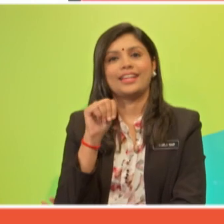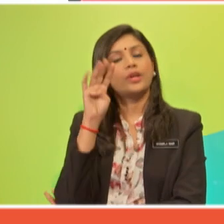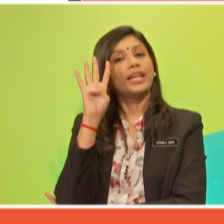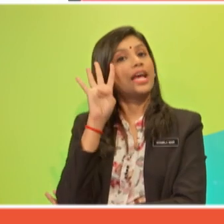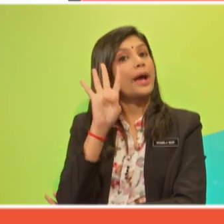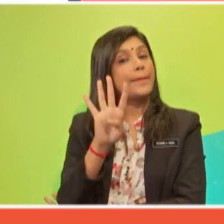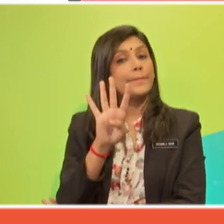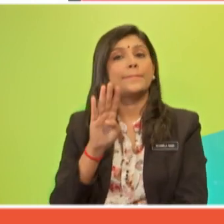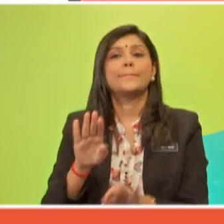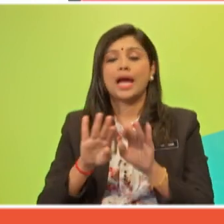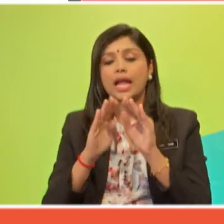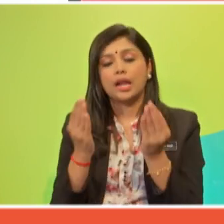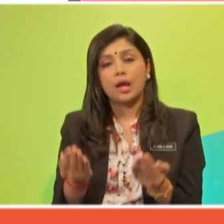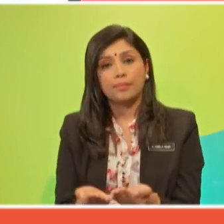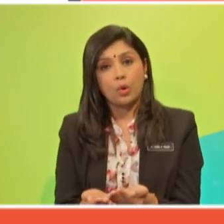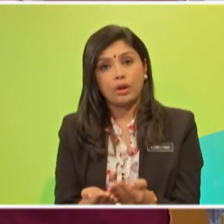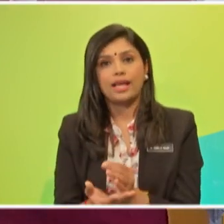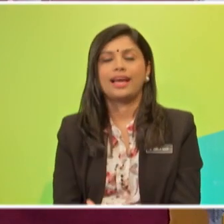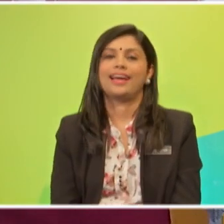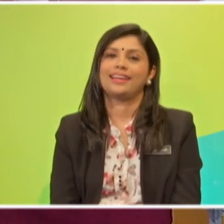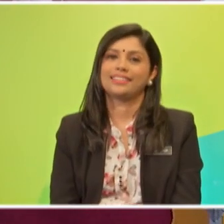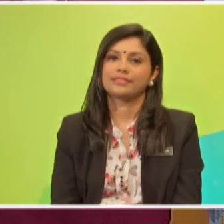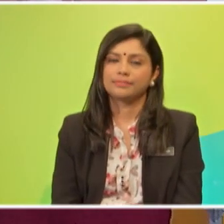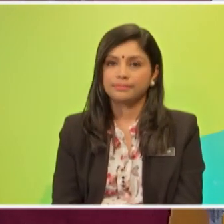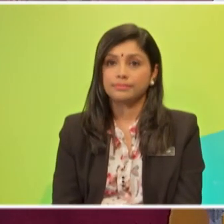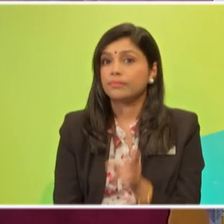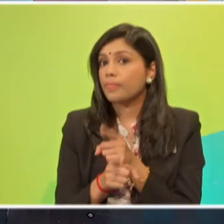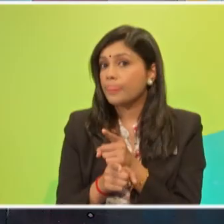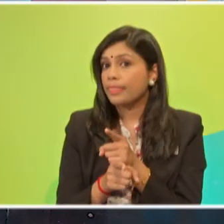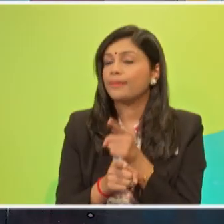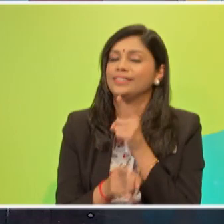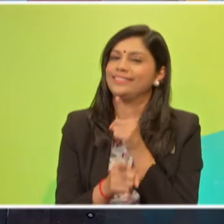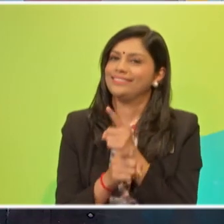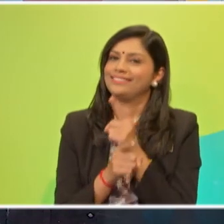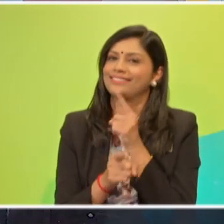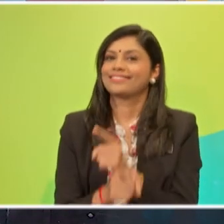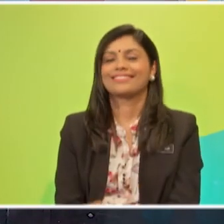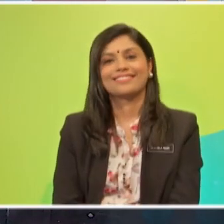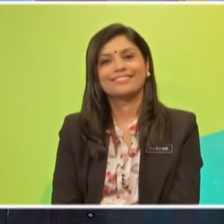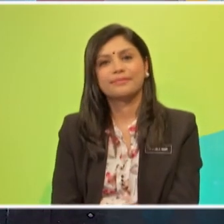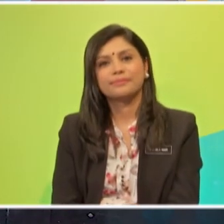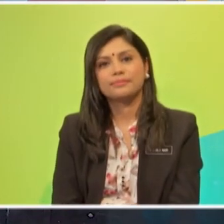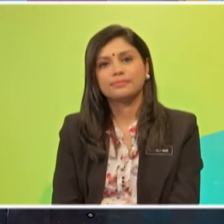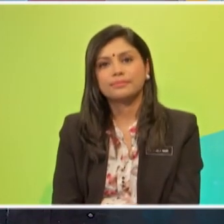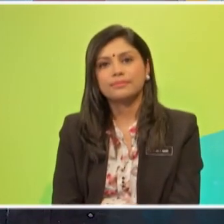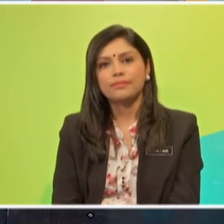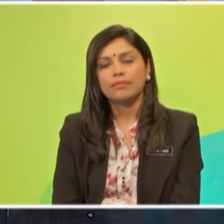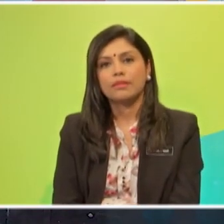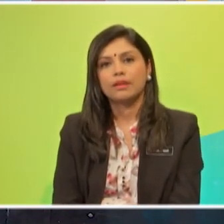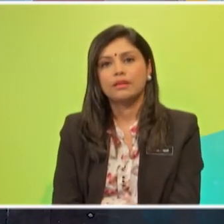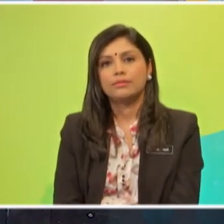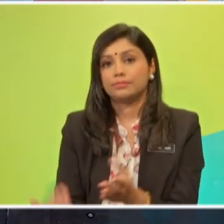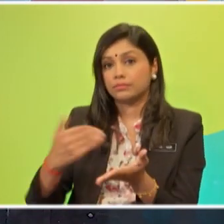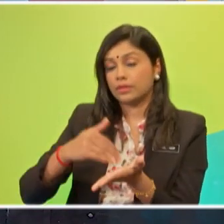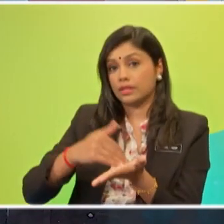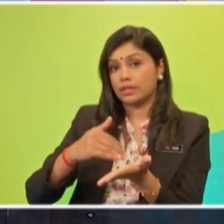empat. Ha, ada empat biji bola. Betul, Sean? Betul, cikgu. Okey, cuba Sean kira sekali lagi. Okey, saya